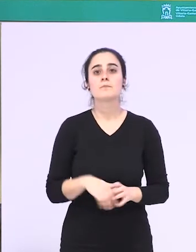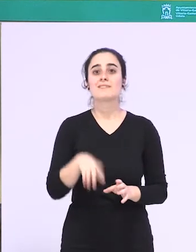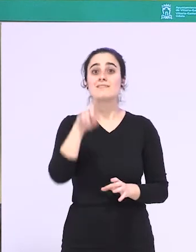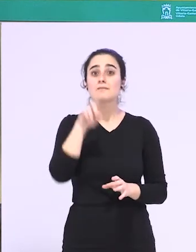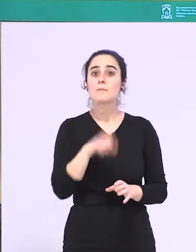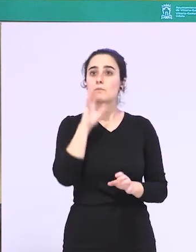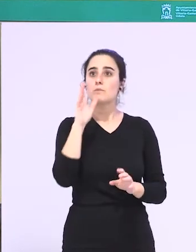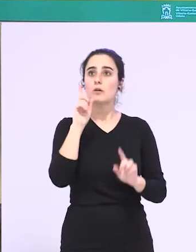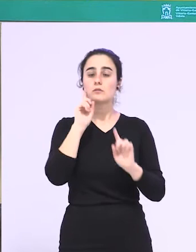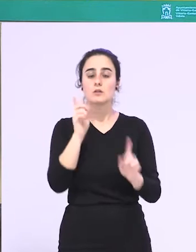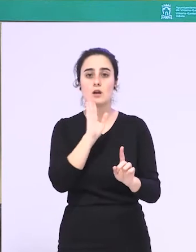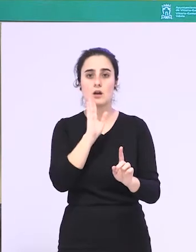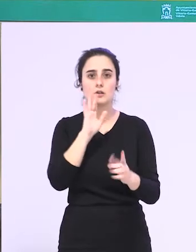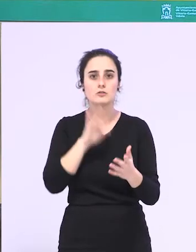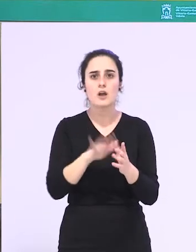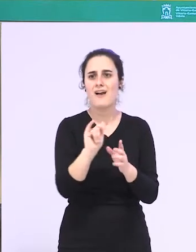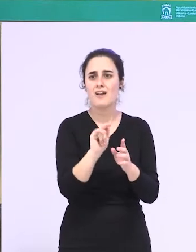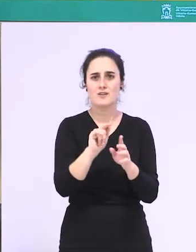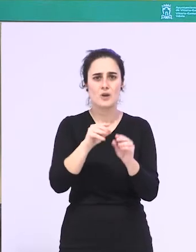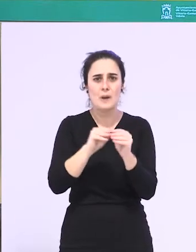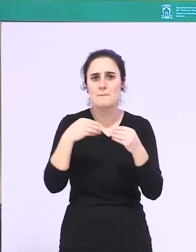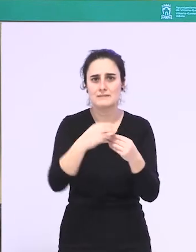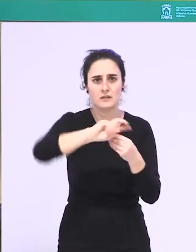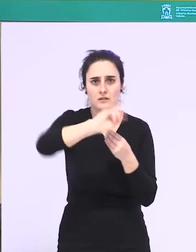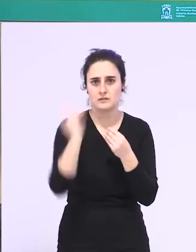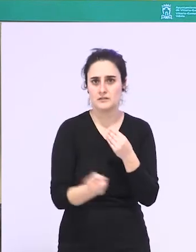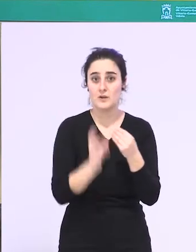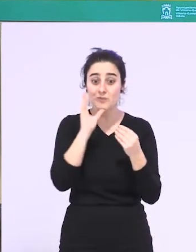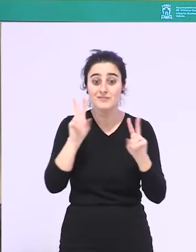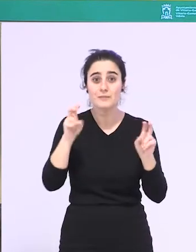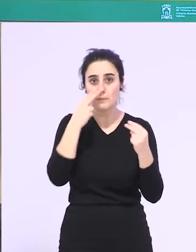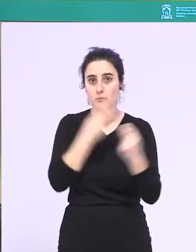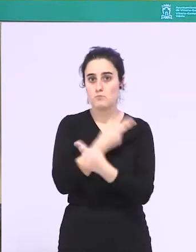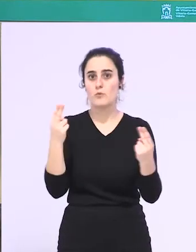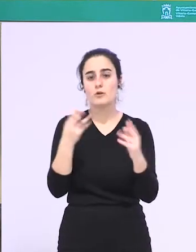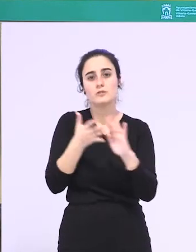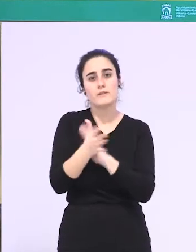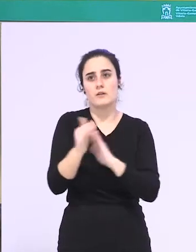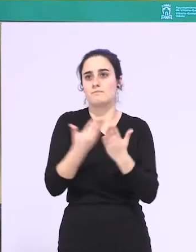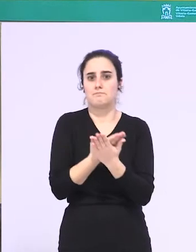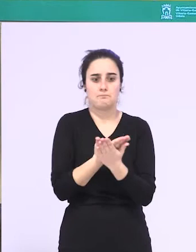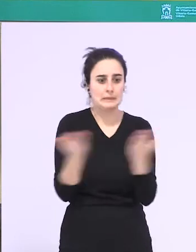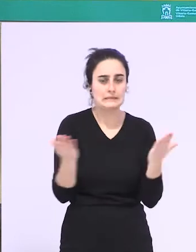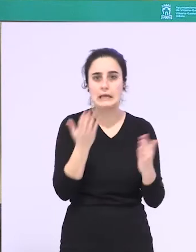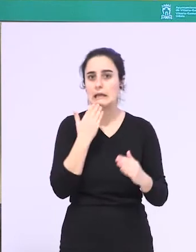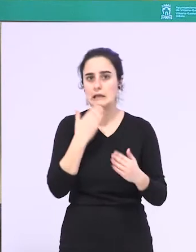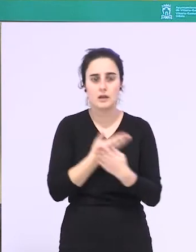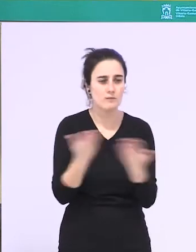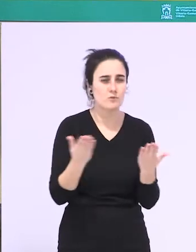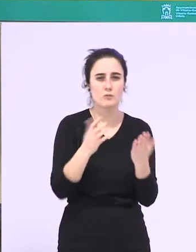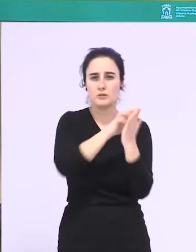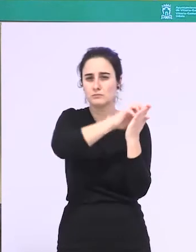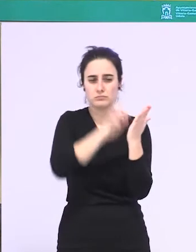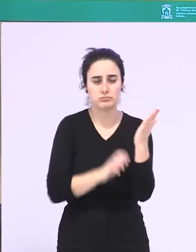zulako material pila bat, nolabait denain publikoa izan da, hasieratikan prentsa aldetikan testu pila